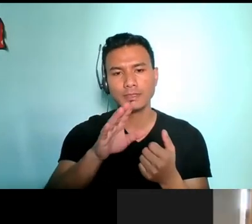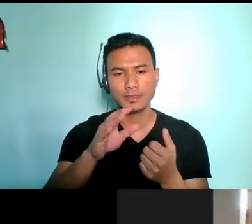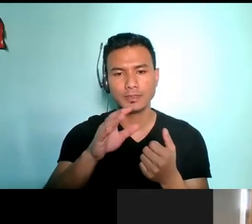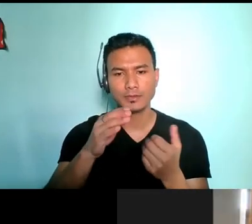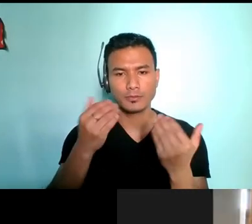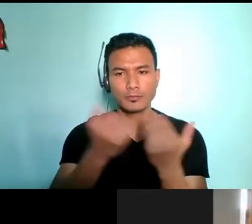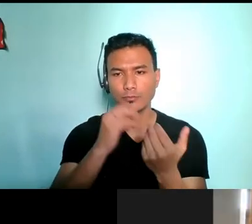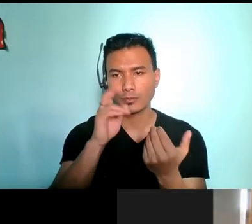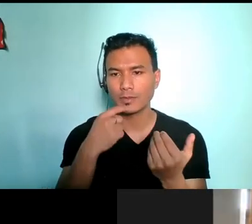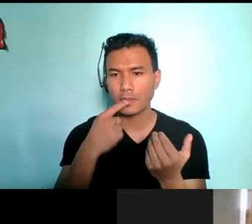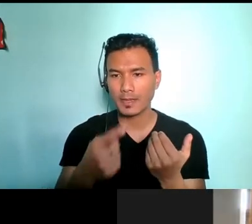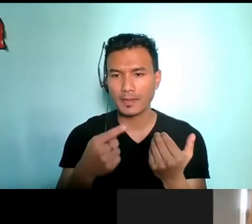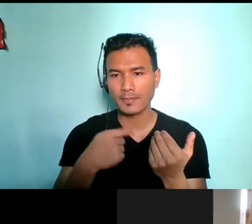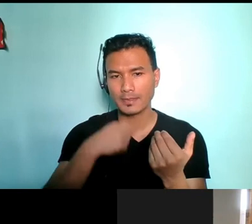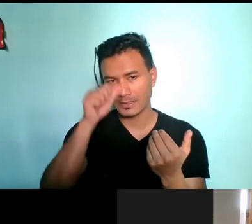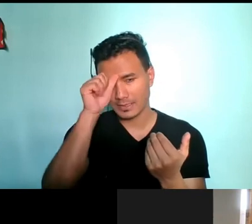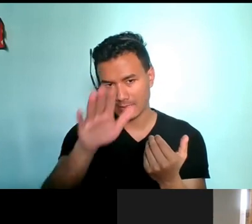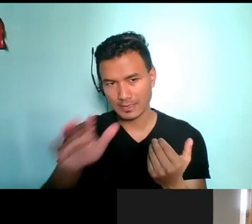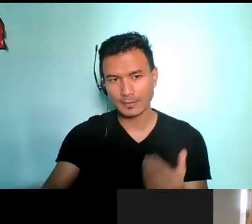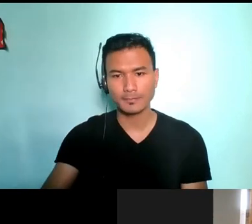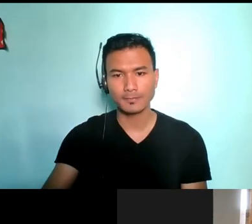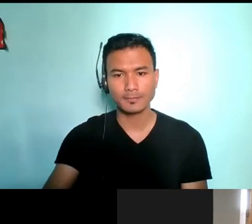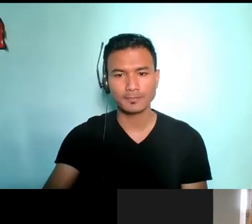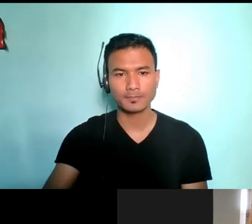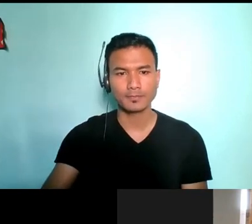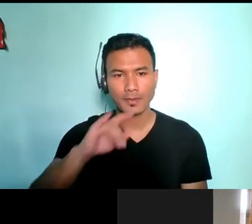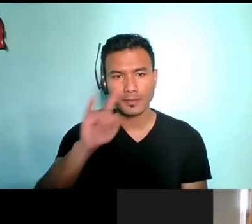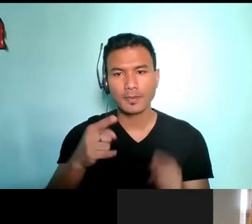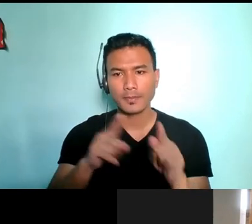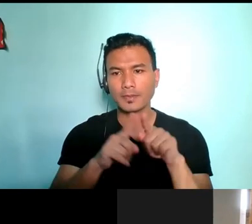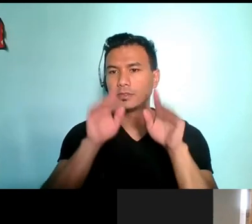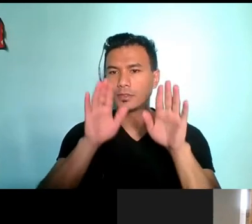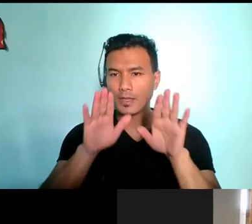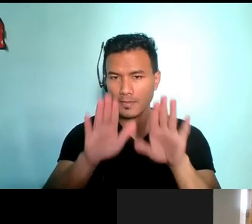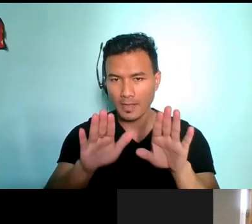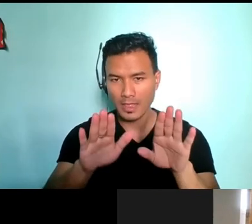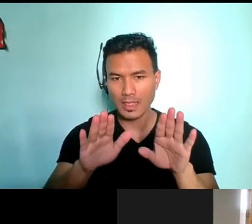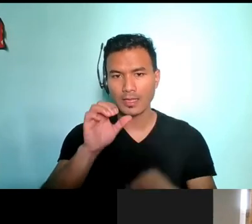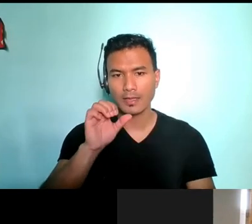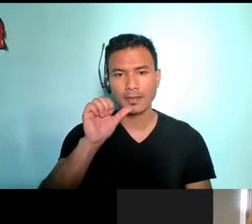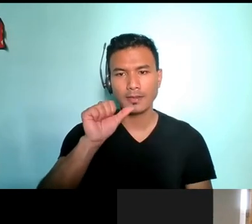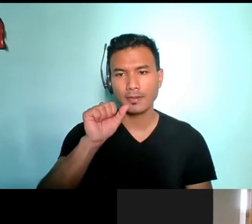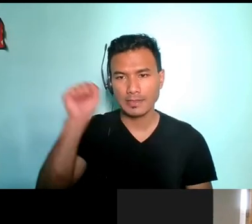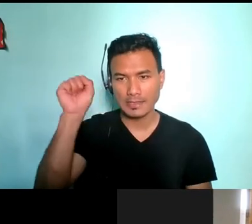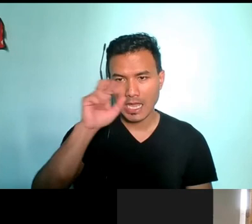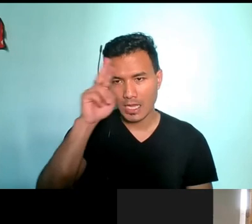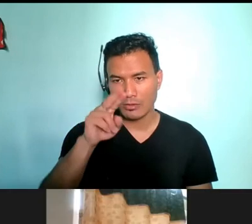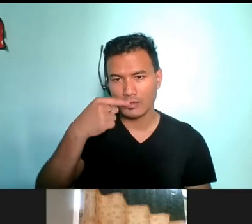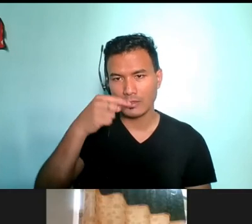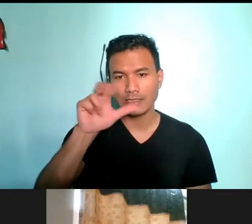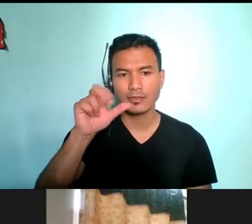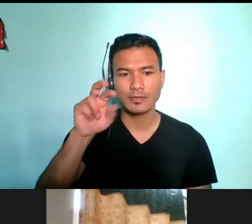चाहिँ म जानकारी गराउँदैछु. हवस् त, फेरि पनि थ्याङ्क यू सो मच विजयजी, निजाजी, फेरि हामी फेरि पनि हामी